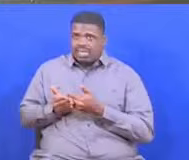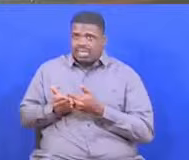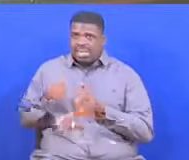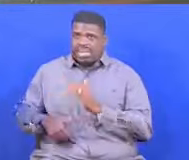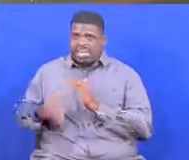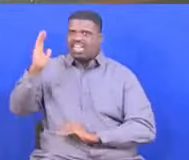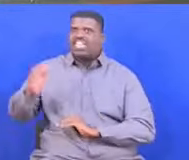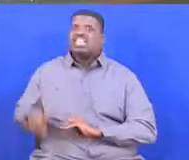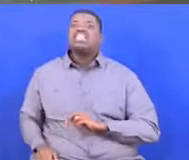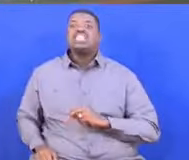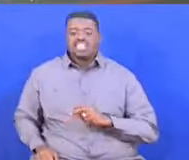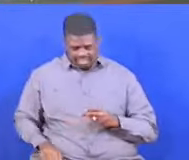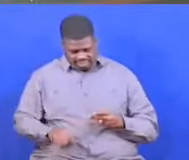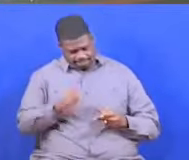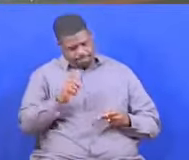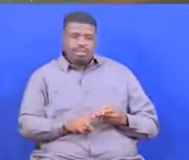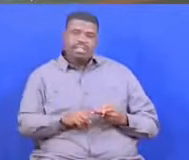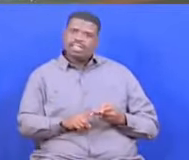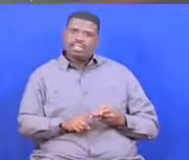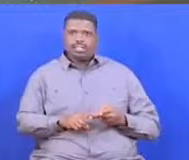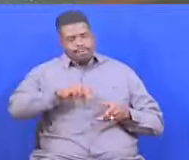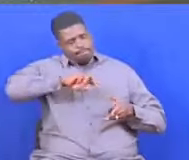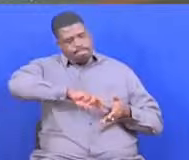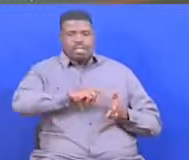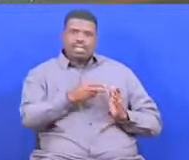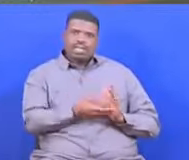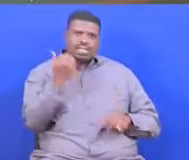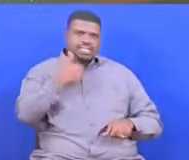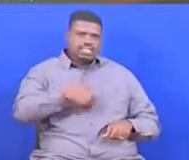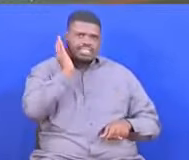nzima. La pili, serikali imeandaa mkakati wa